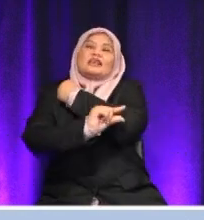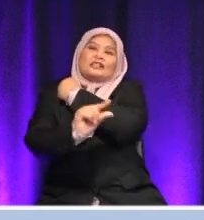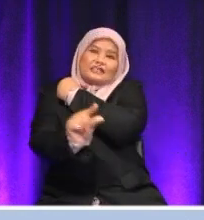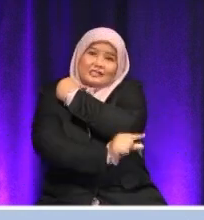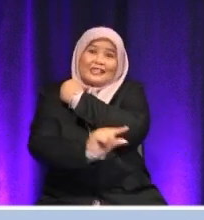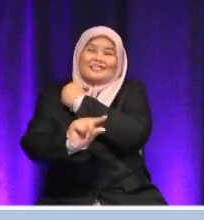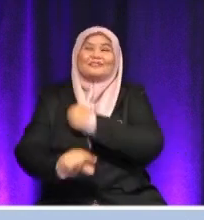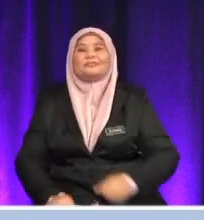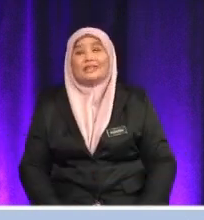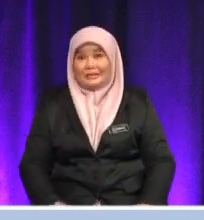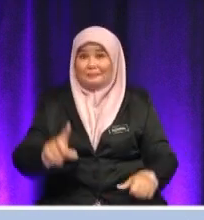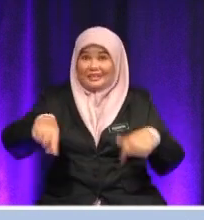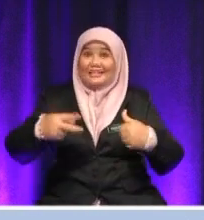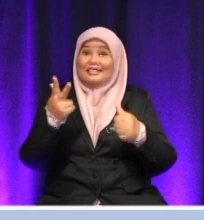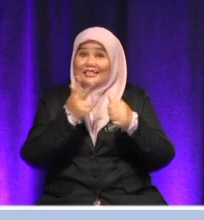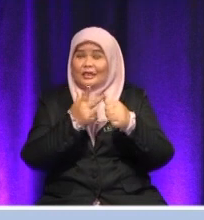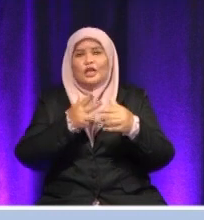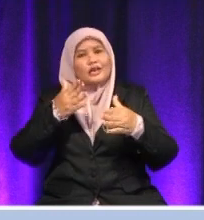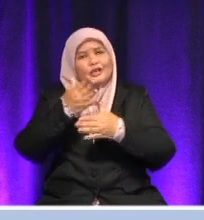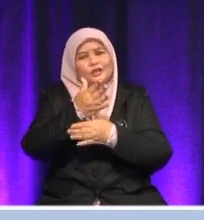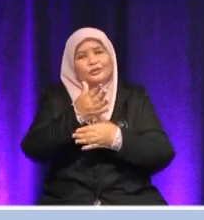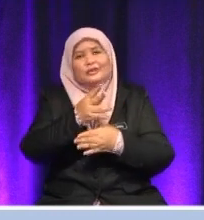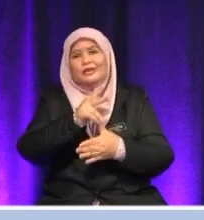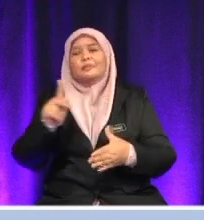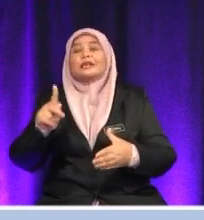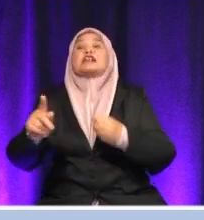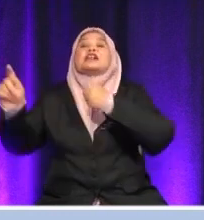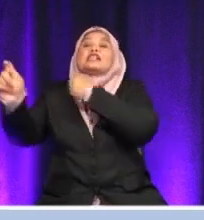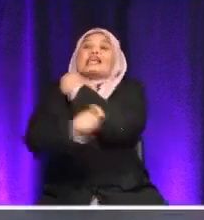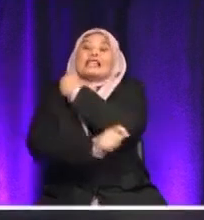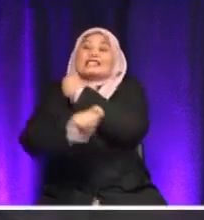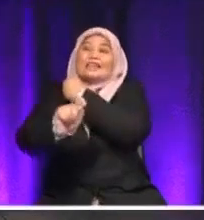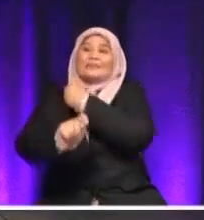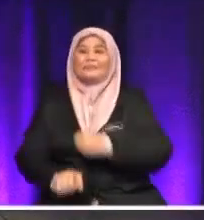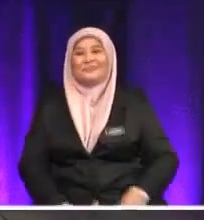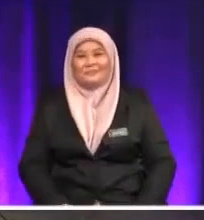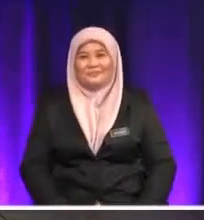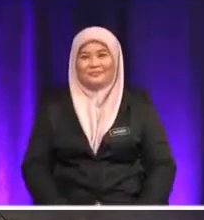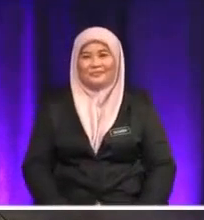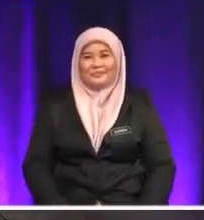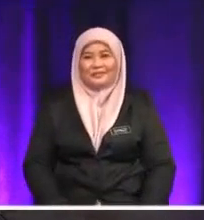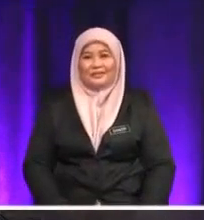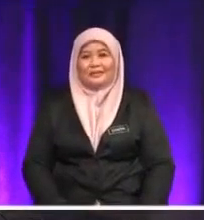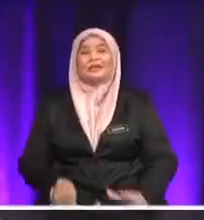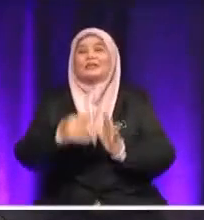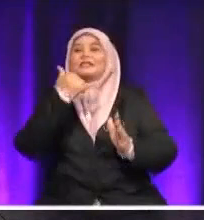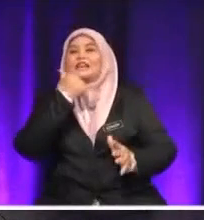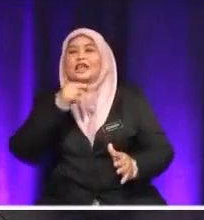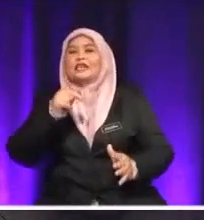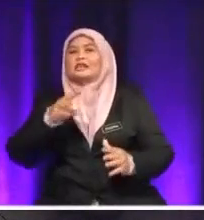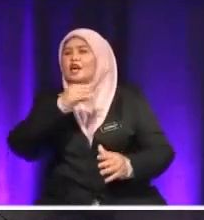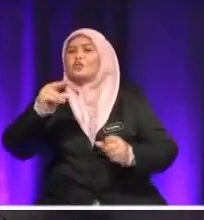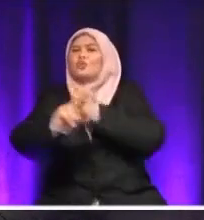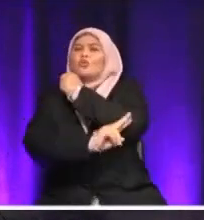ketiga. Boleh, okay. Hakim? Boleh, Ustaz. Okay, kita teruskan kepada apa dia maksud takzir. Okey, okay, kita cuba. Takzir, kesalahan dan